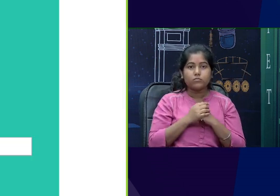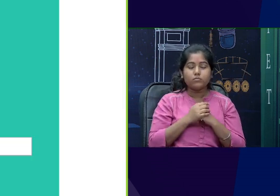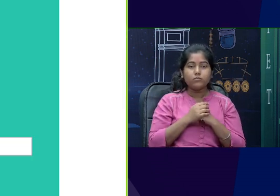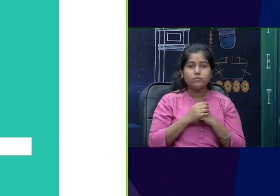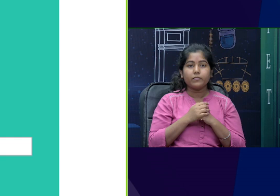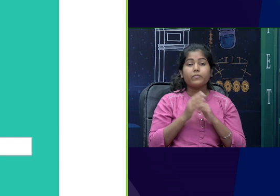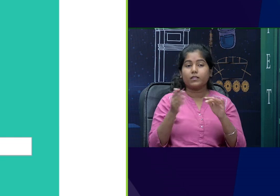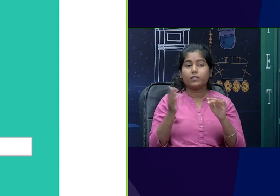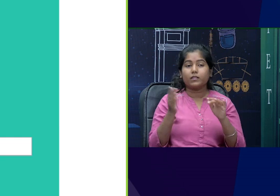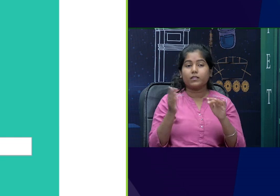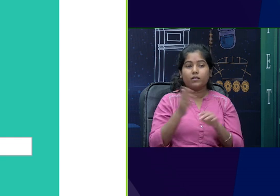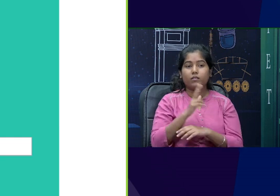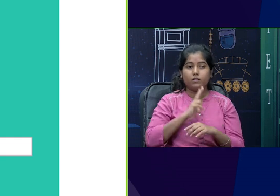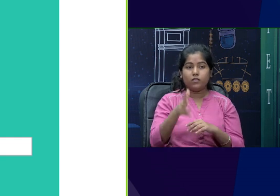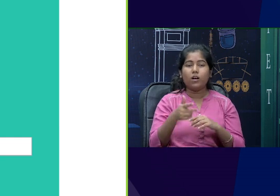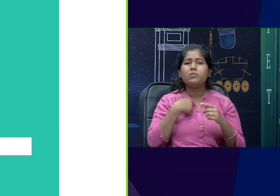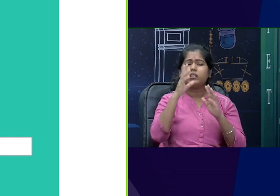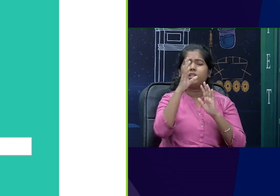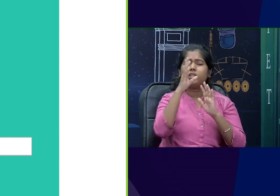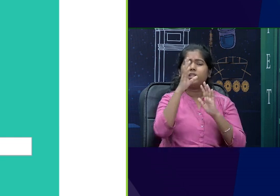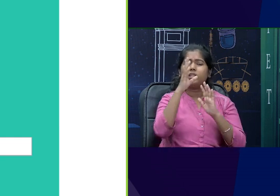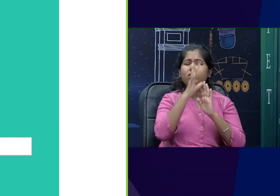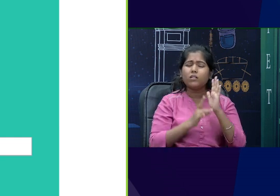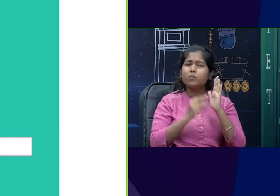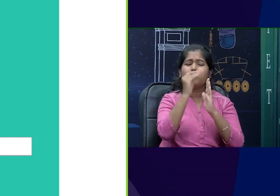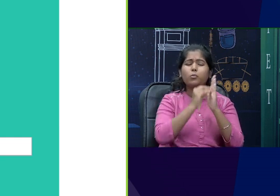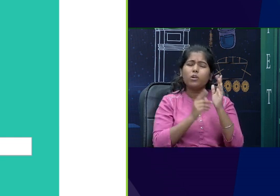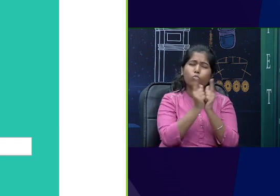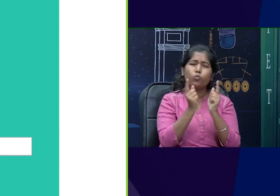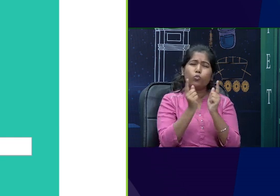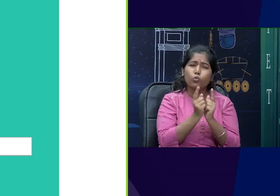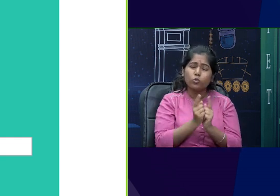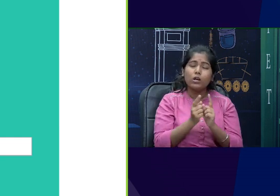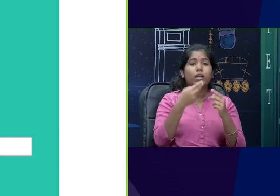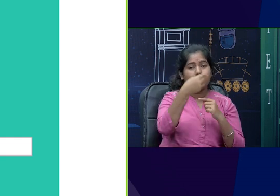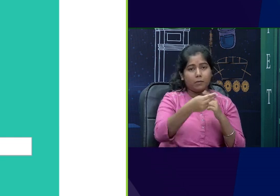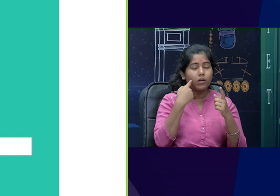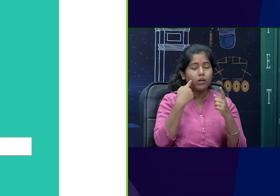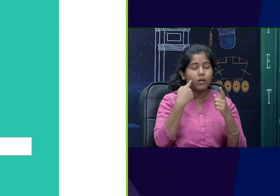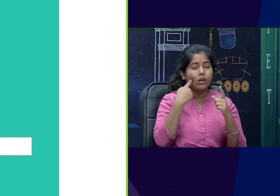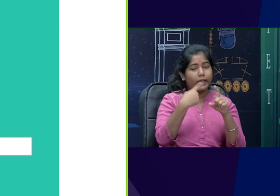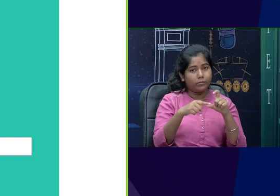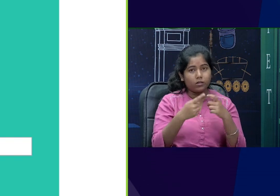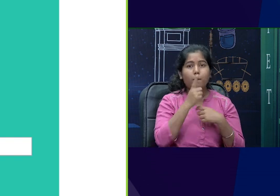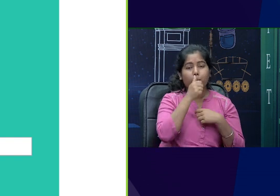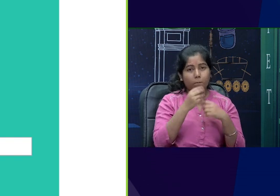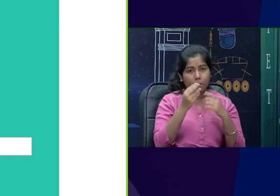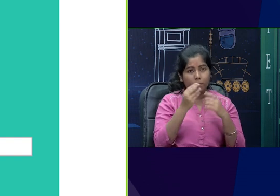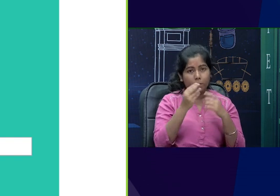मैंने कहा आपको कि इसमें डिटेल स्मॉल स्मॉल ऐड करनी होती है, नेम, ईमेल, पासवर्ड और आपका स्कूल का